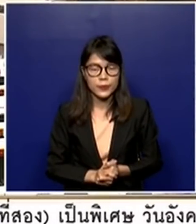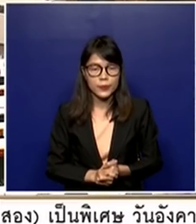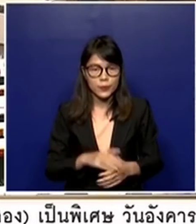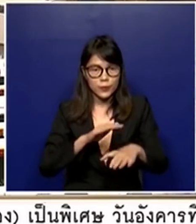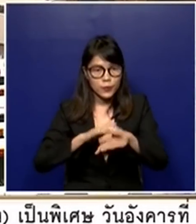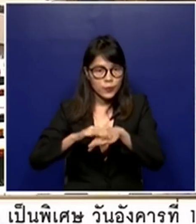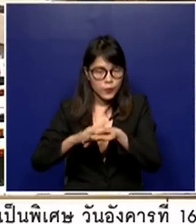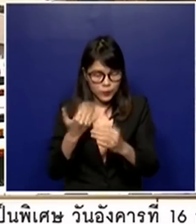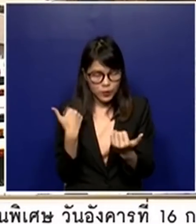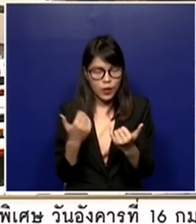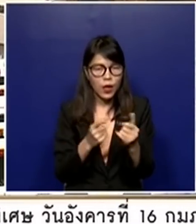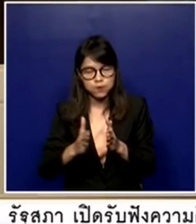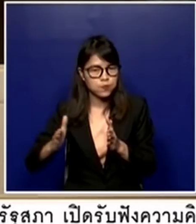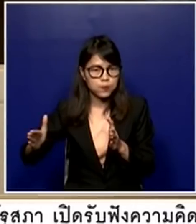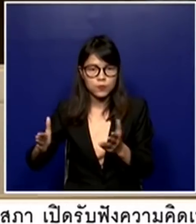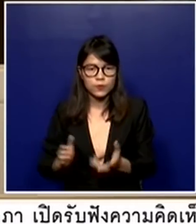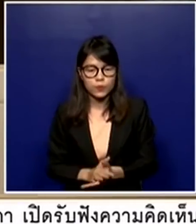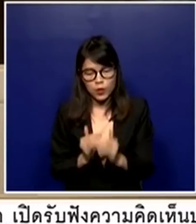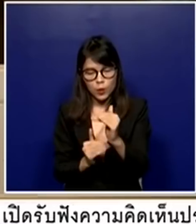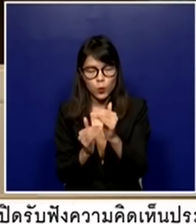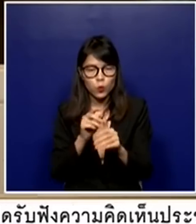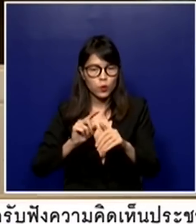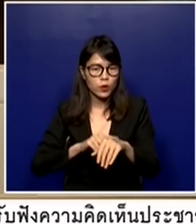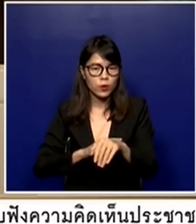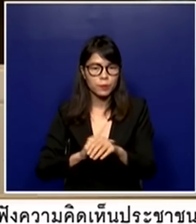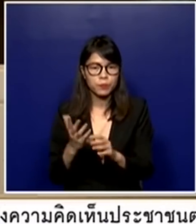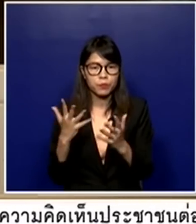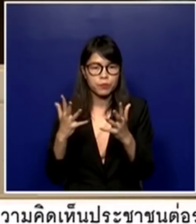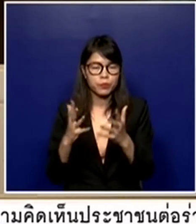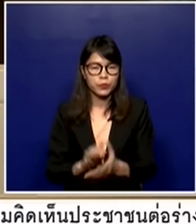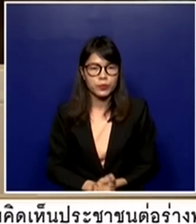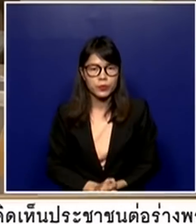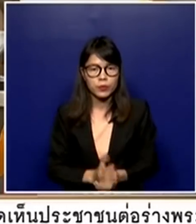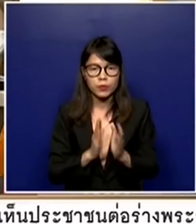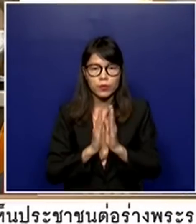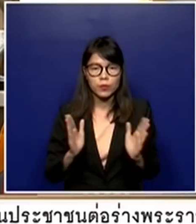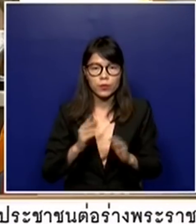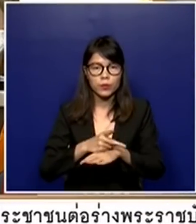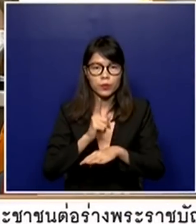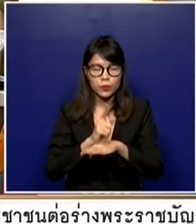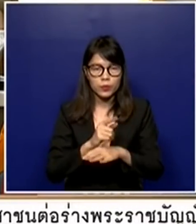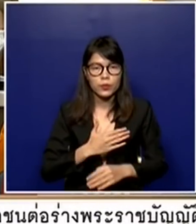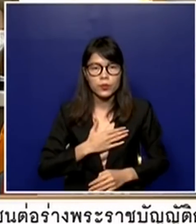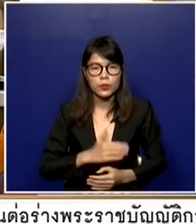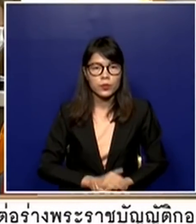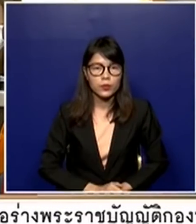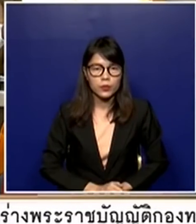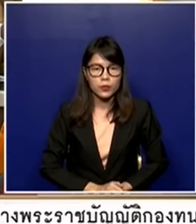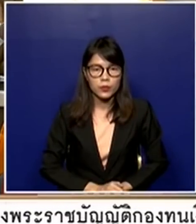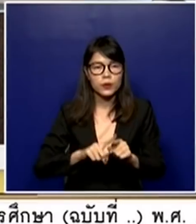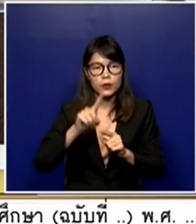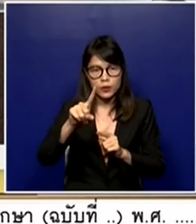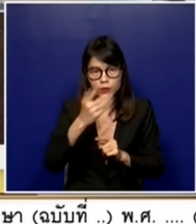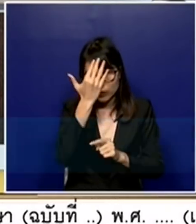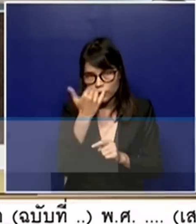เสนอญัตติจบปุ๊บก็เริ่มอภิปรายกันปั๊บเลยนะคะฝ่ายค้านอภิปรายโดยชี้ให้เห็นถึงความผิดพลาดของรัฐบาลที่ปล่อยปละ